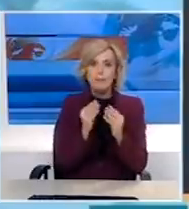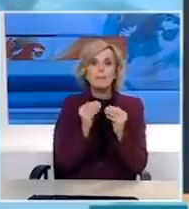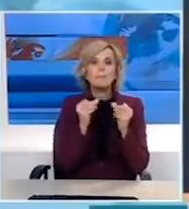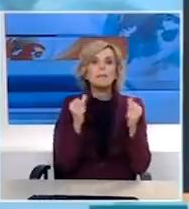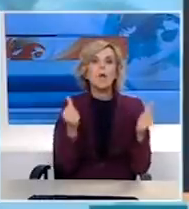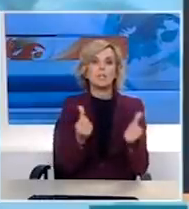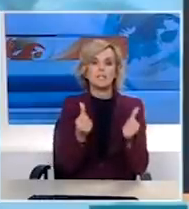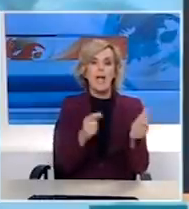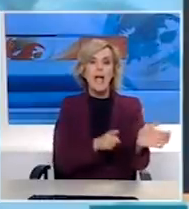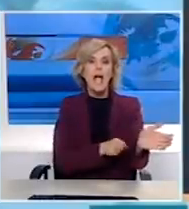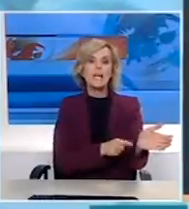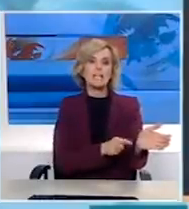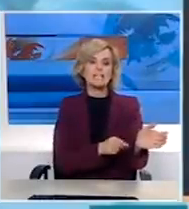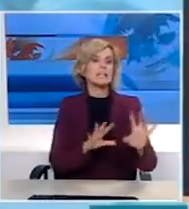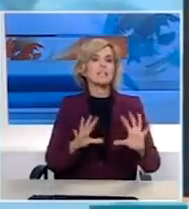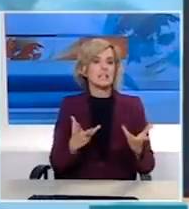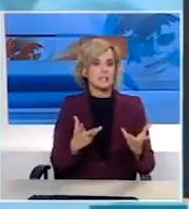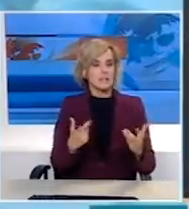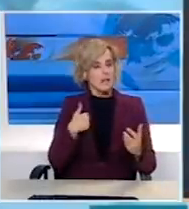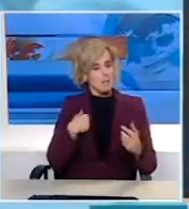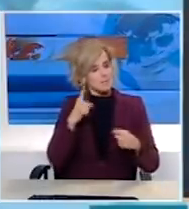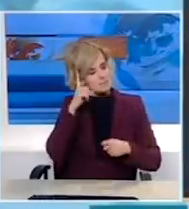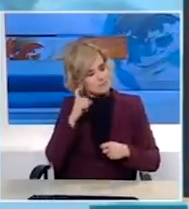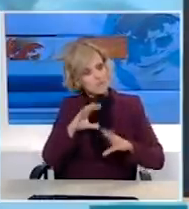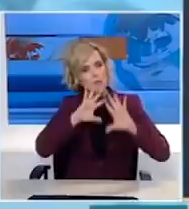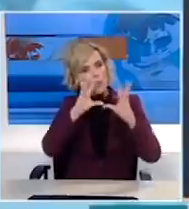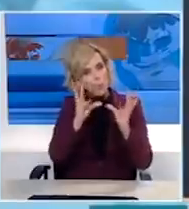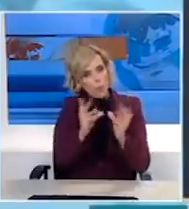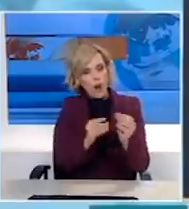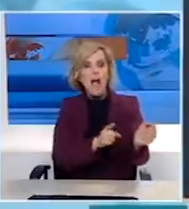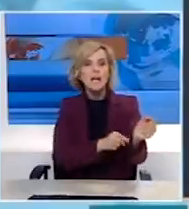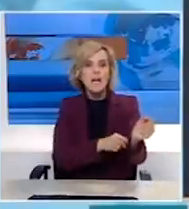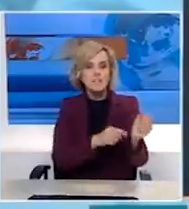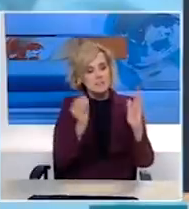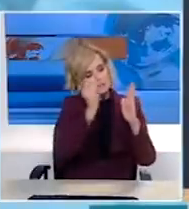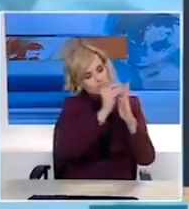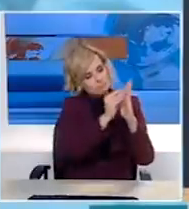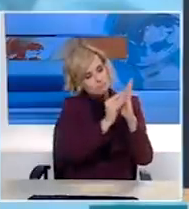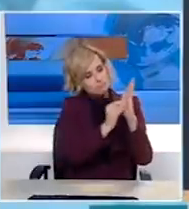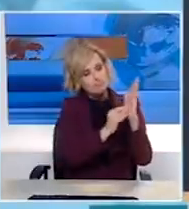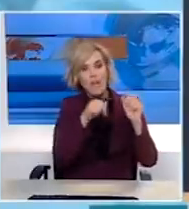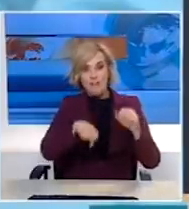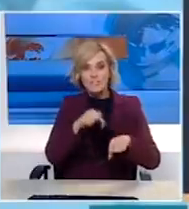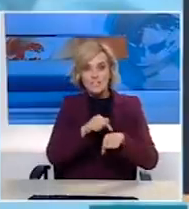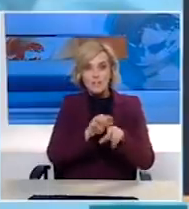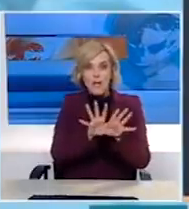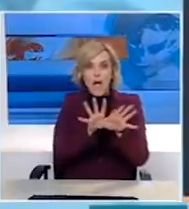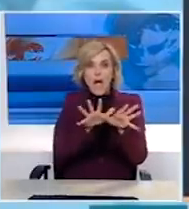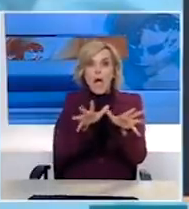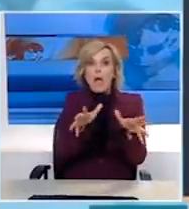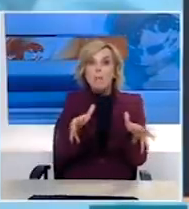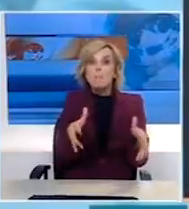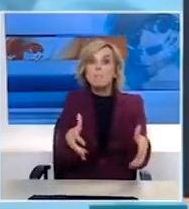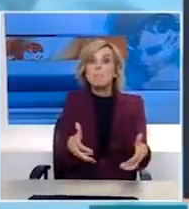χαρακτηριστικά. Και μαζεύονται αυτά τα χαρακτηριστικά και θα έχουμε και πολύ περισσότερα χαρακτηριστικά. Φυσικά και η επιδημία αυτή τη στιγμή καθορίζεται από τα